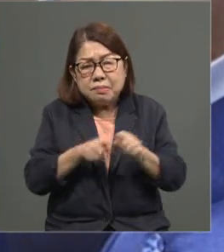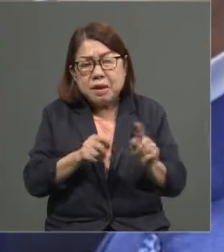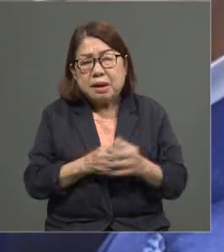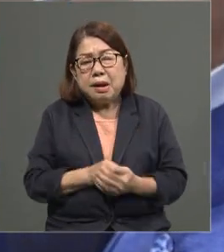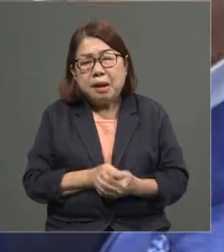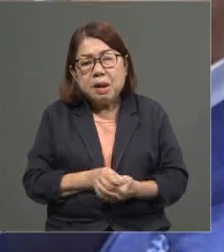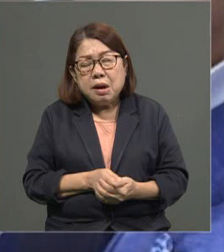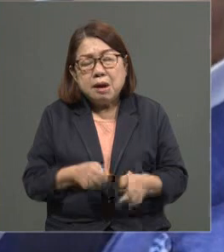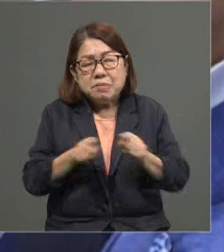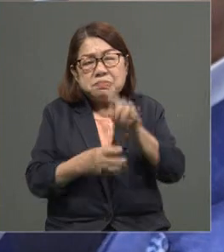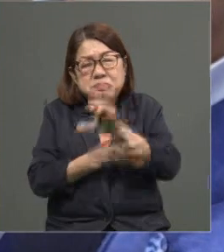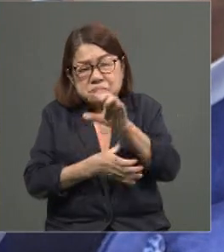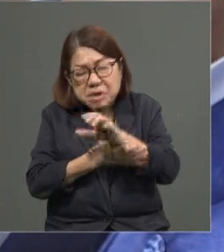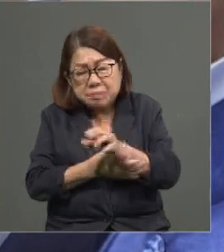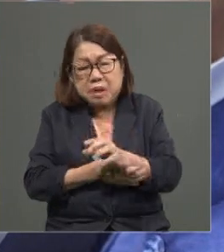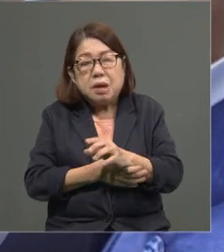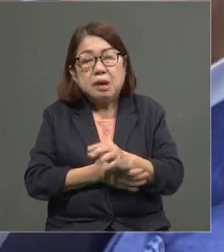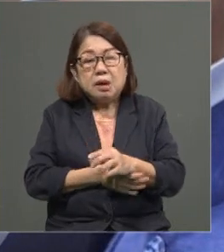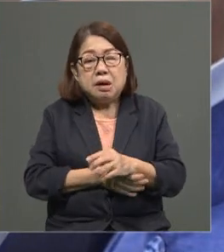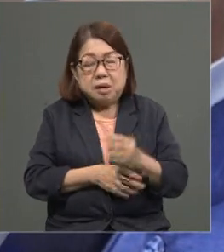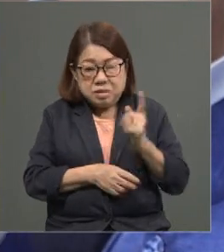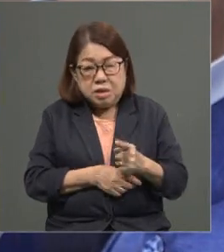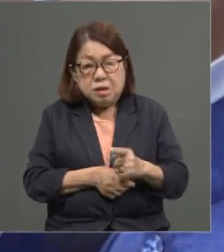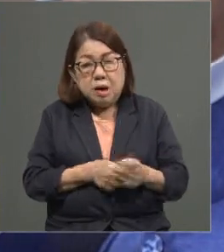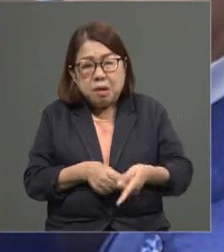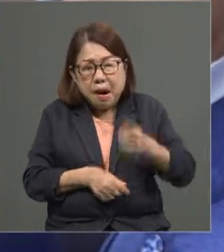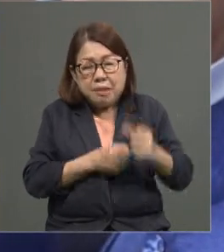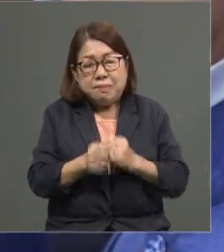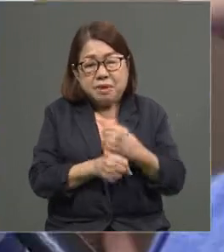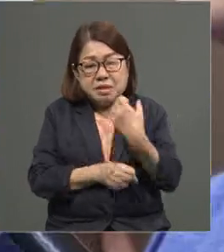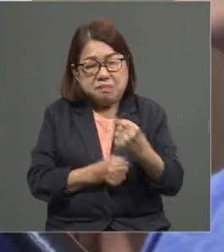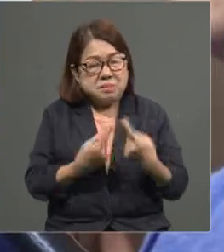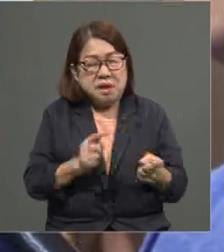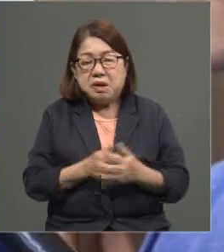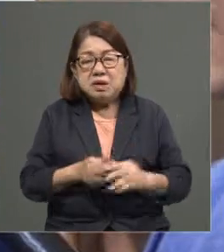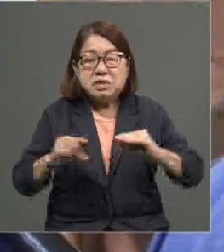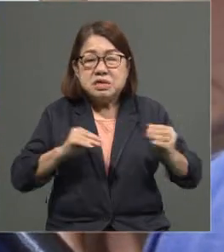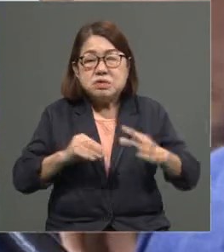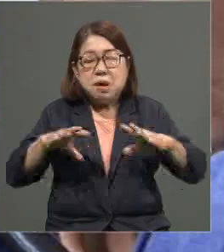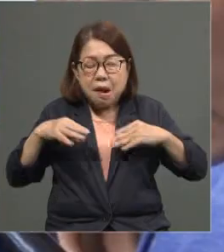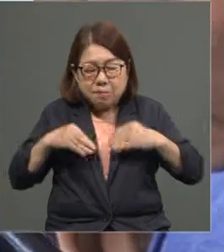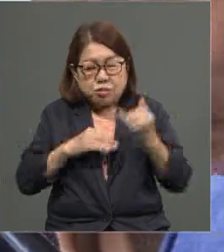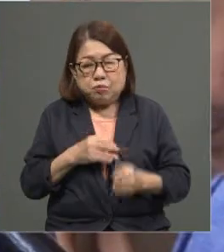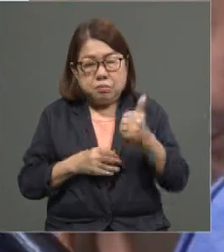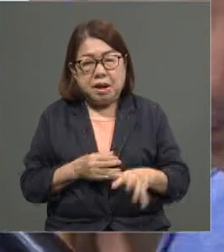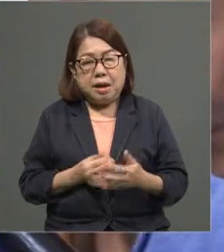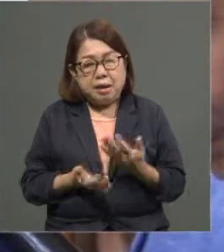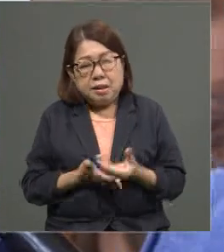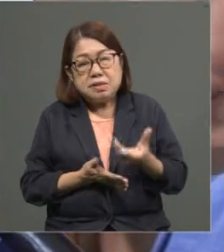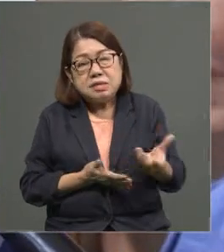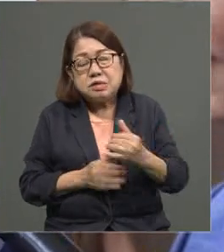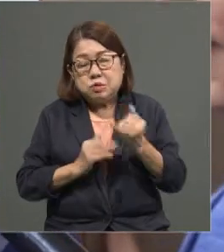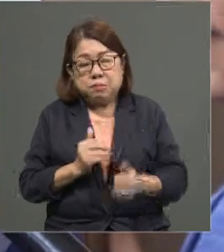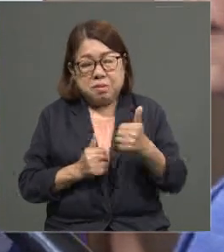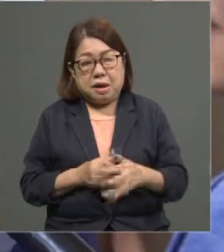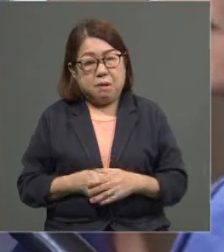ปีและยอมความไม่ได้ นี่นะแล้วไม่ได้หยุดแค่ตรงนี้นะคุณผู้ชมเ